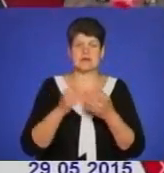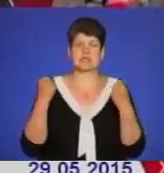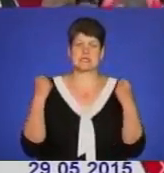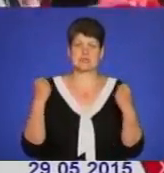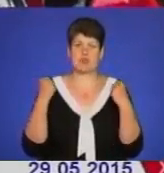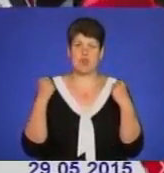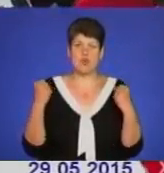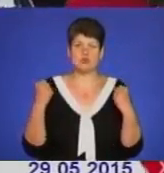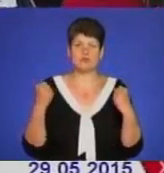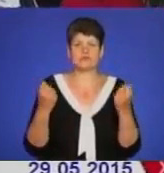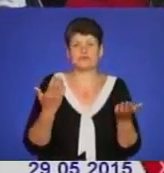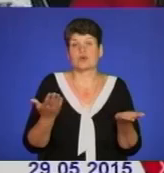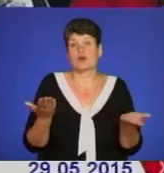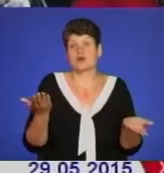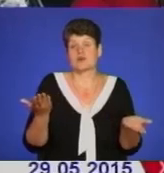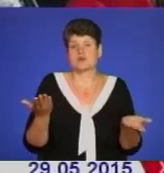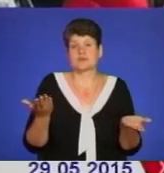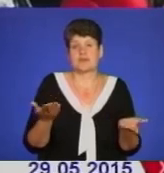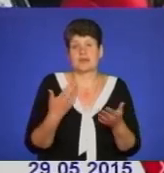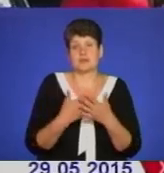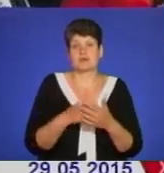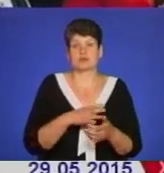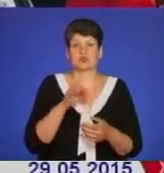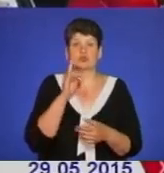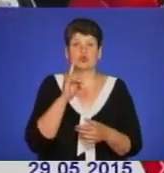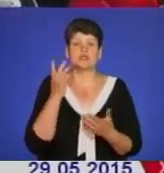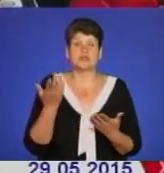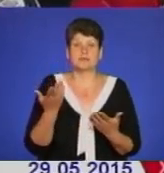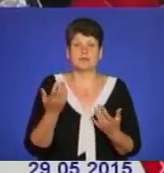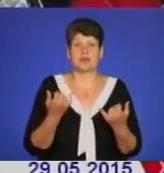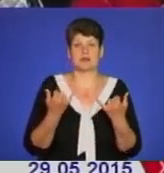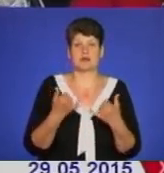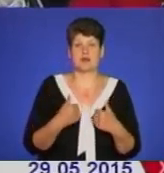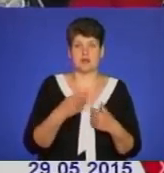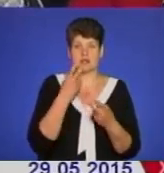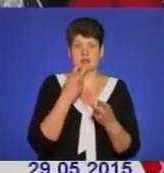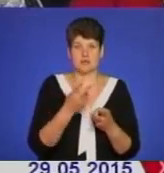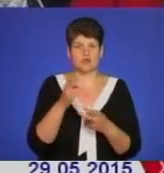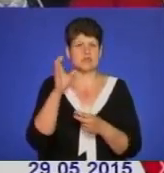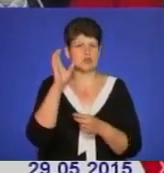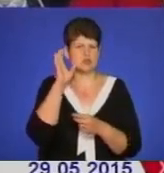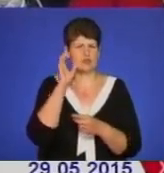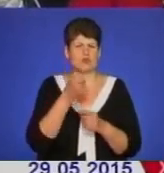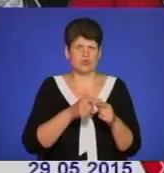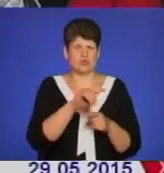спортом. Напевно, тому що були молоді, а зараз я дивлюся, слухаю то все і